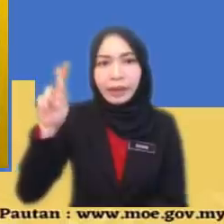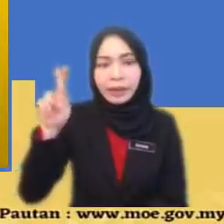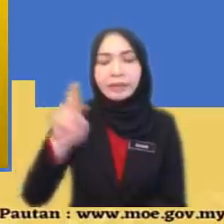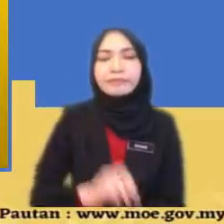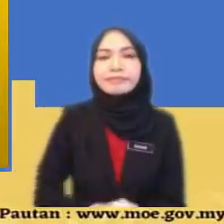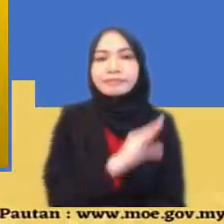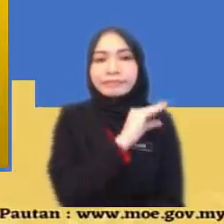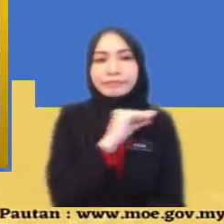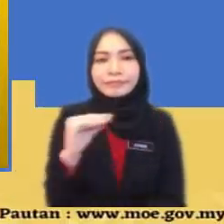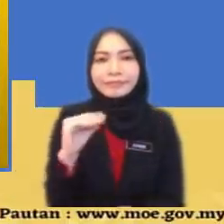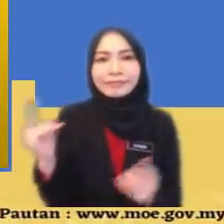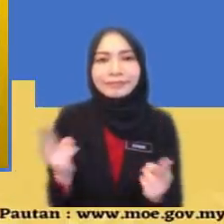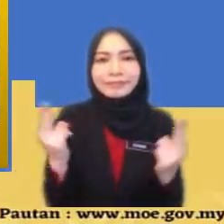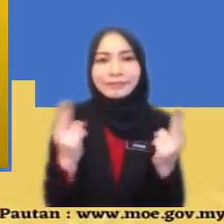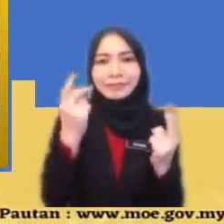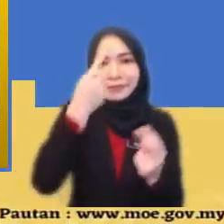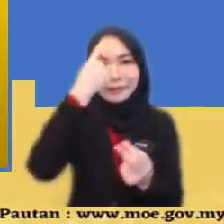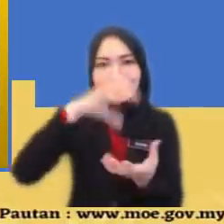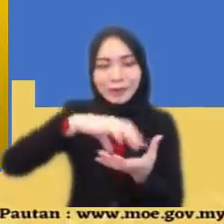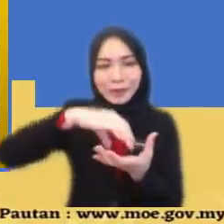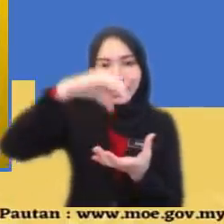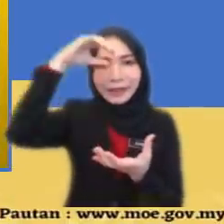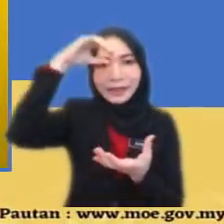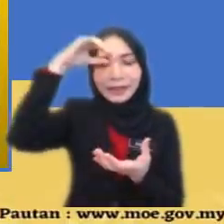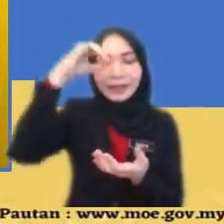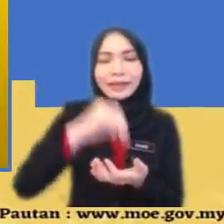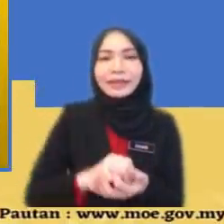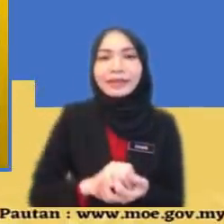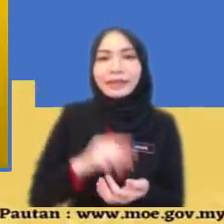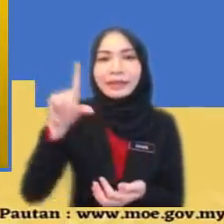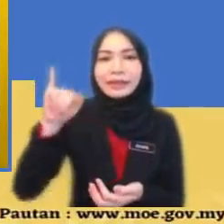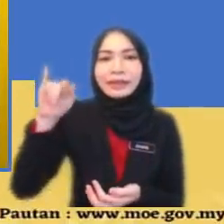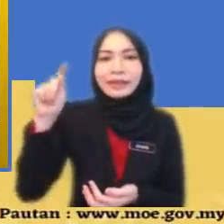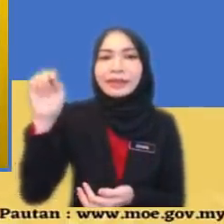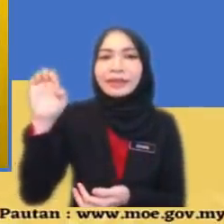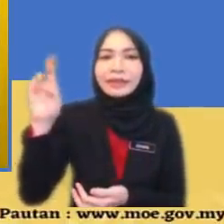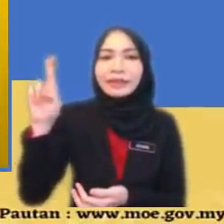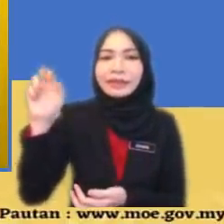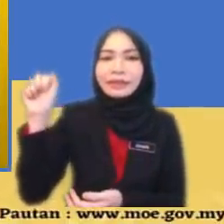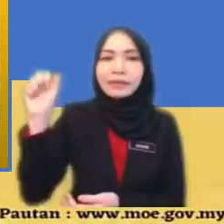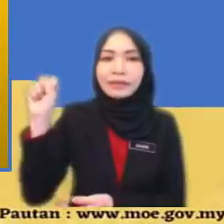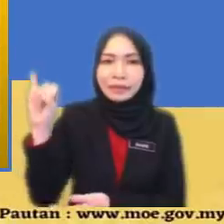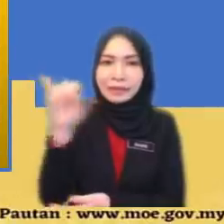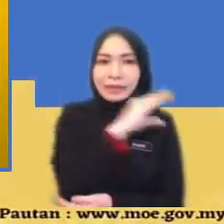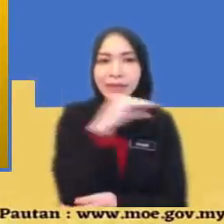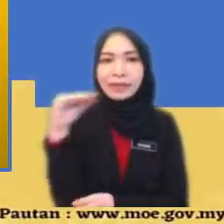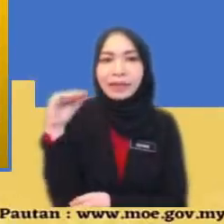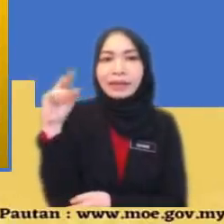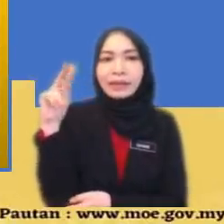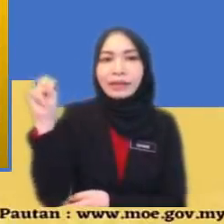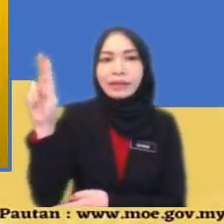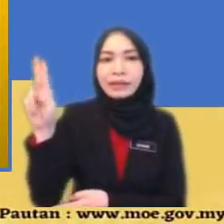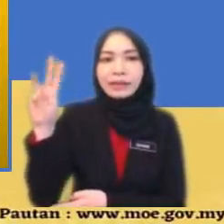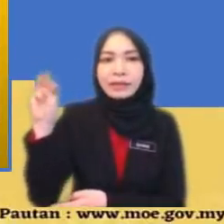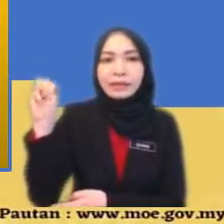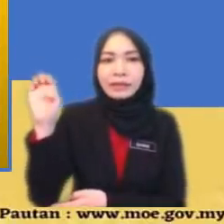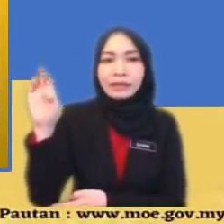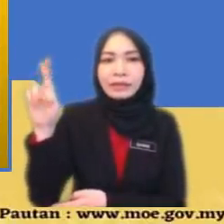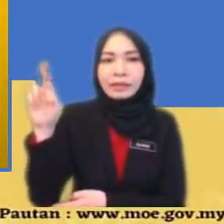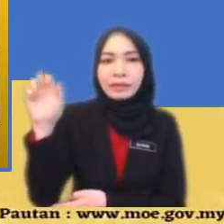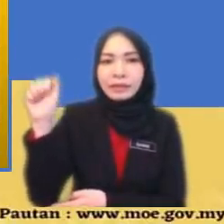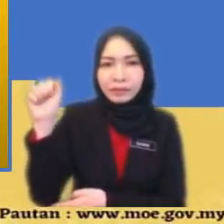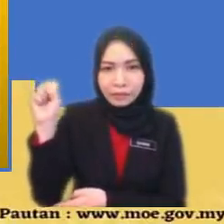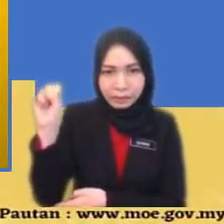pengayaan pemugaran literasi dan numerasi pemerkosaan pentaksiran bilik darjah Atopi by serta